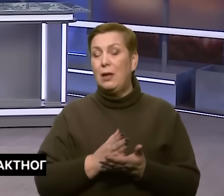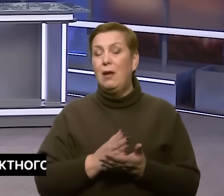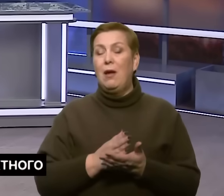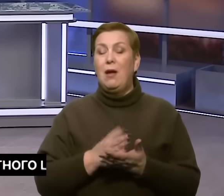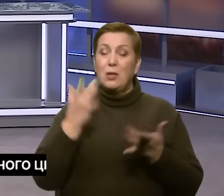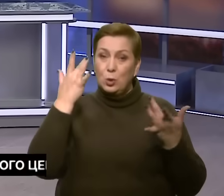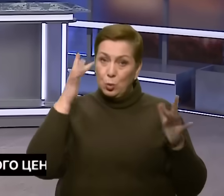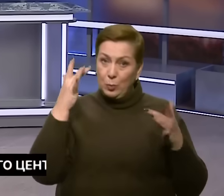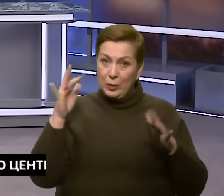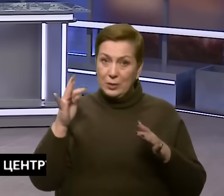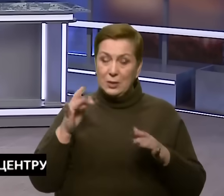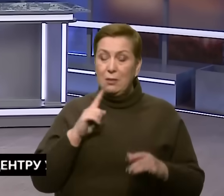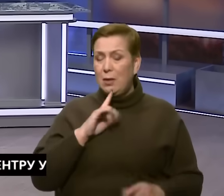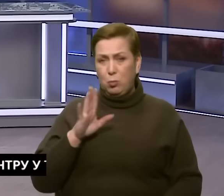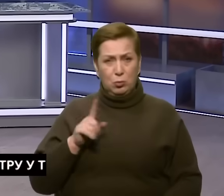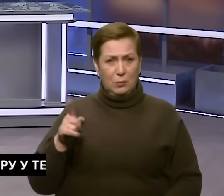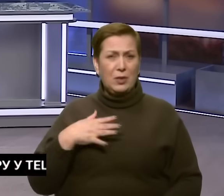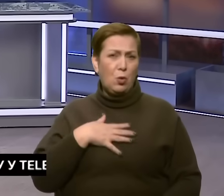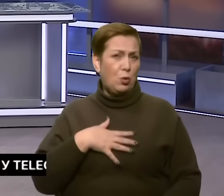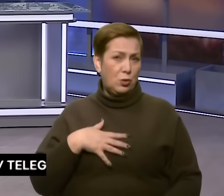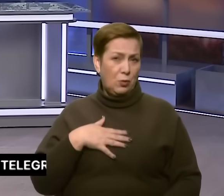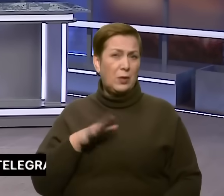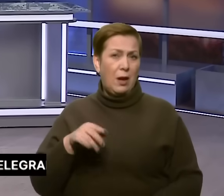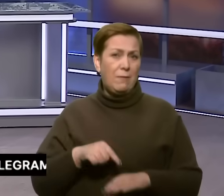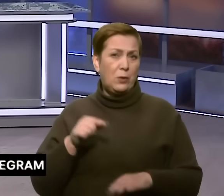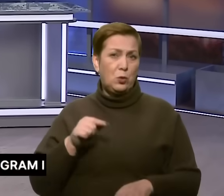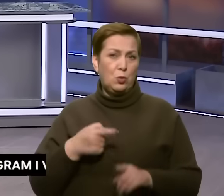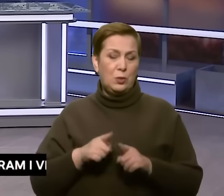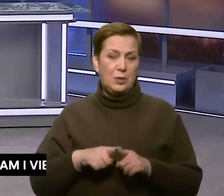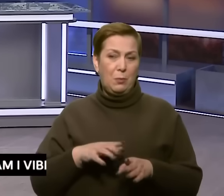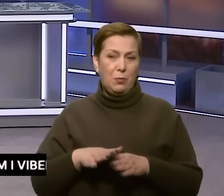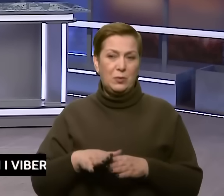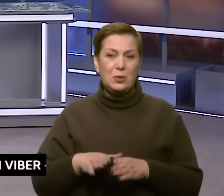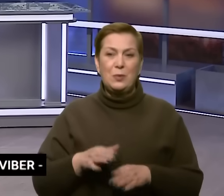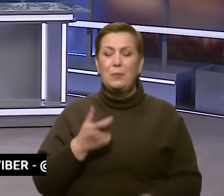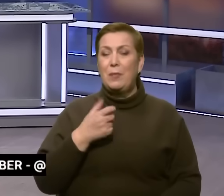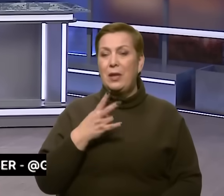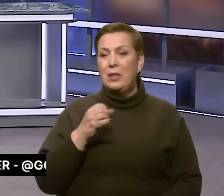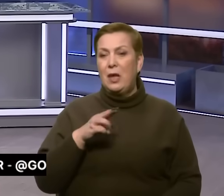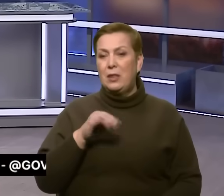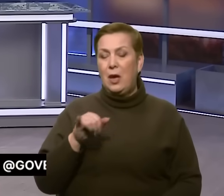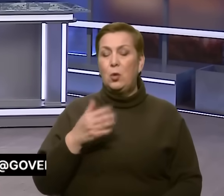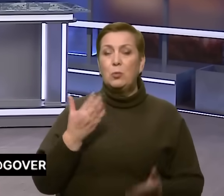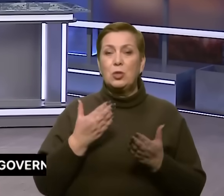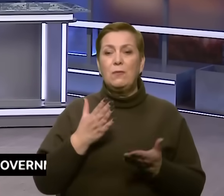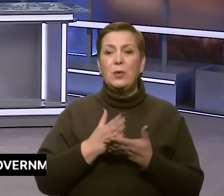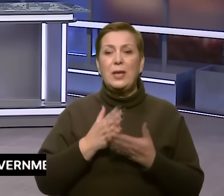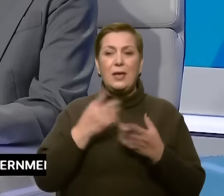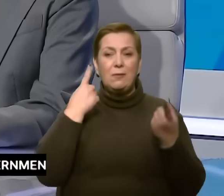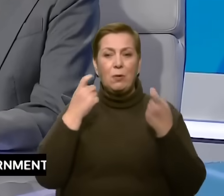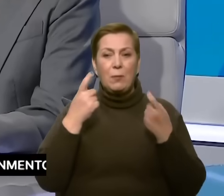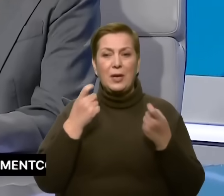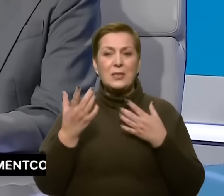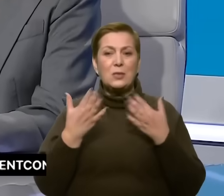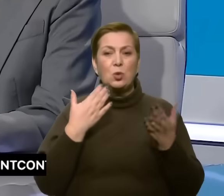розчаровувати, хай відчують це сповна, а тоді відвідуємо. Пані Наталія, скажіть, будь ласка, а що відомо, можливо, є у вас якась інформація